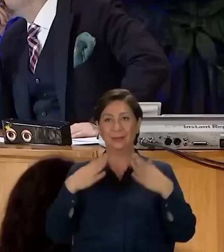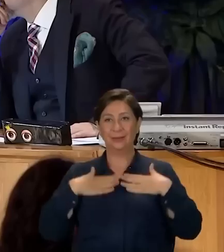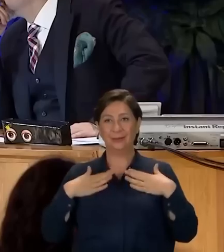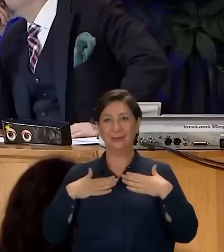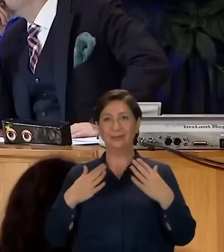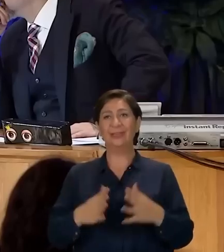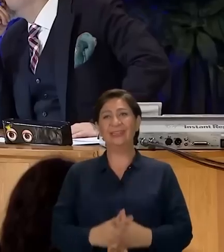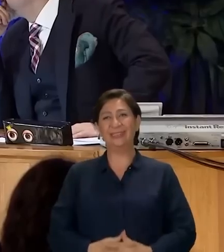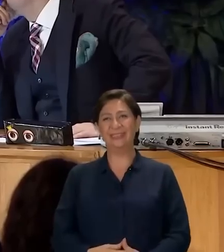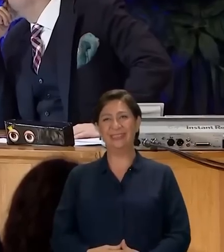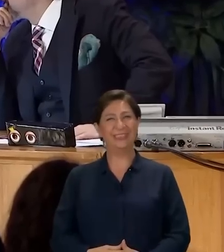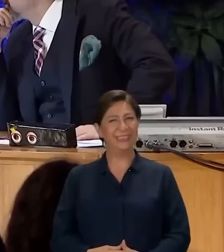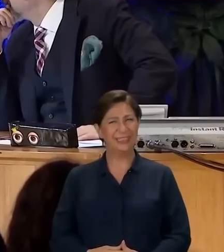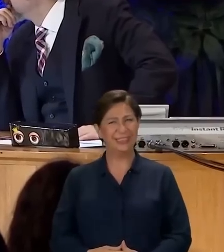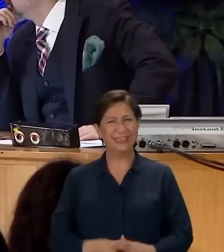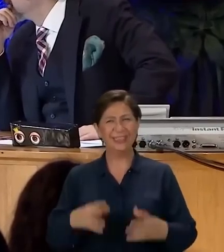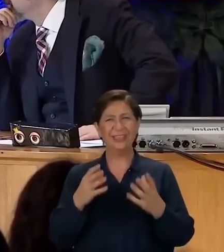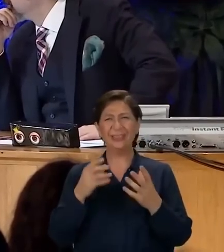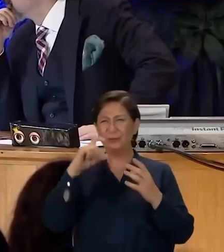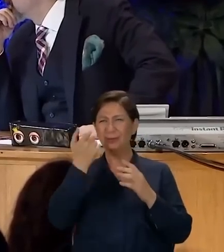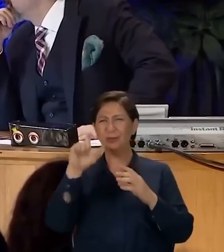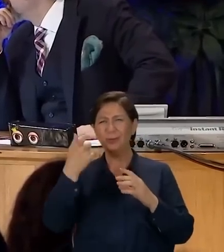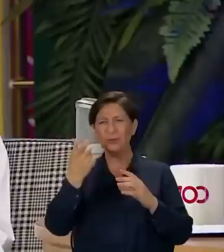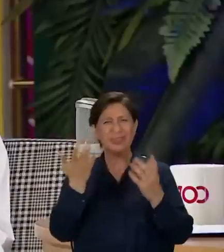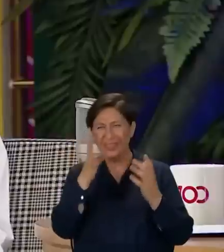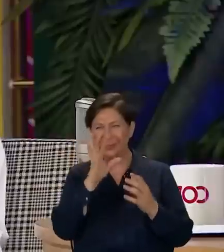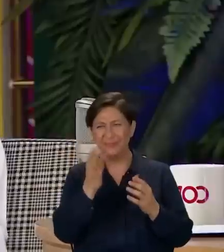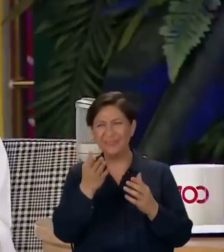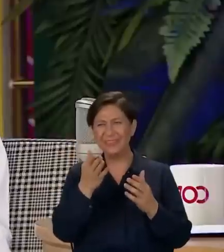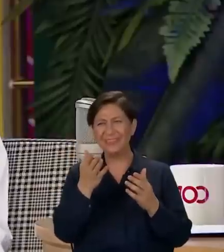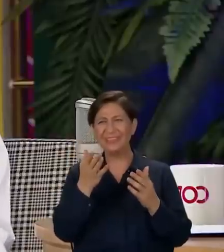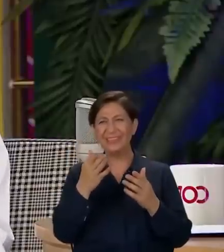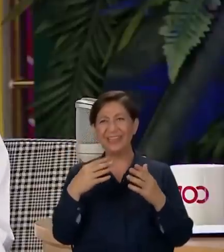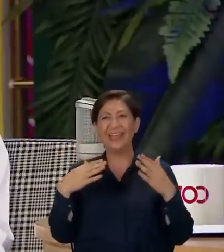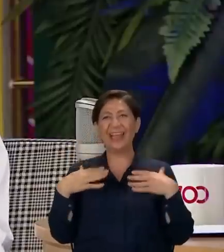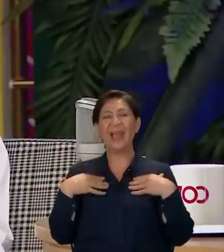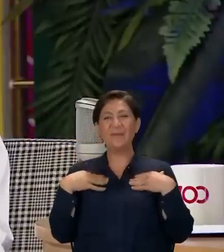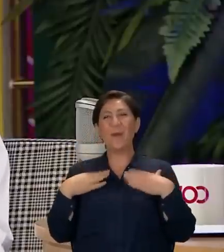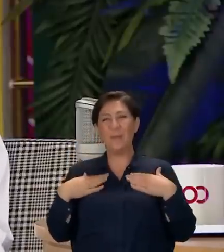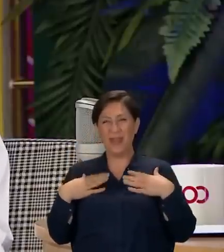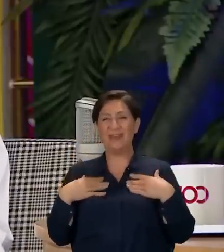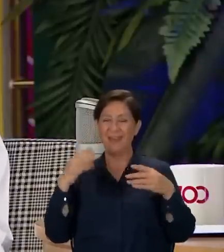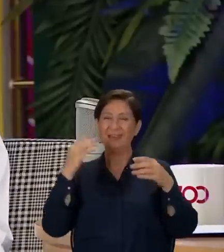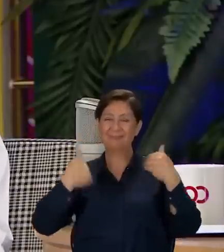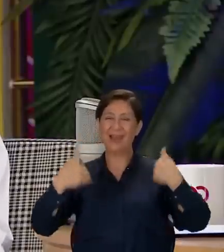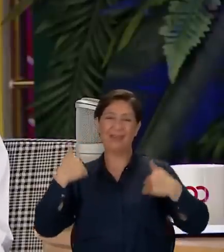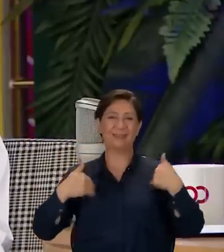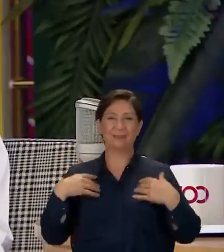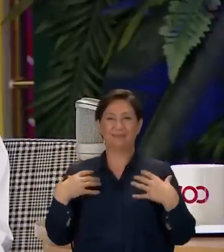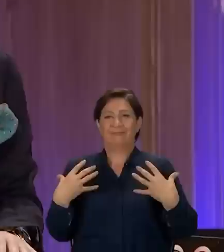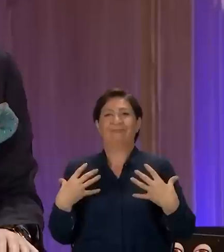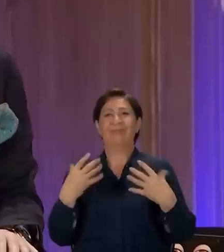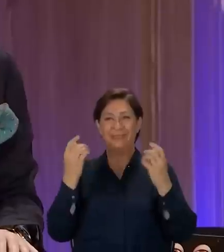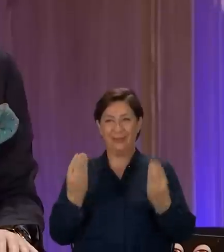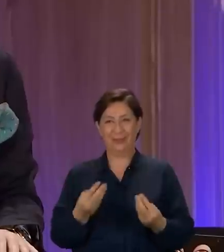Çuçu. Neci? Çuçu. O kim? Memme. Memeler, evet. Memeler de